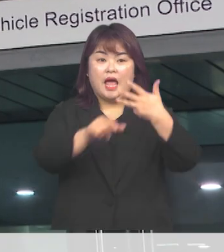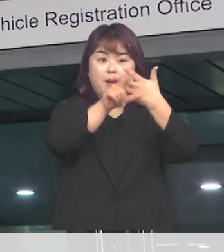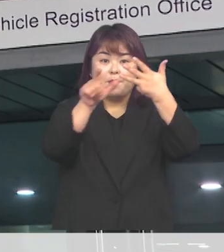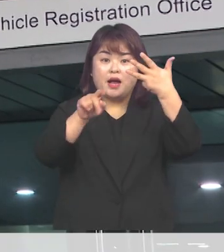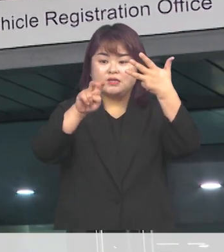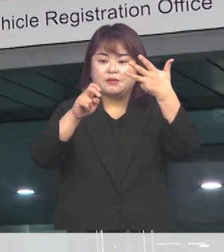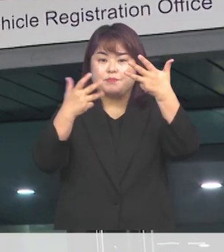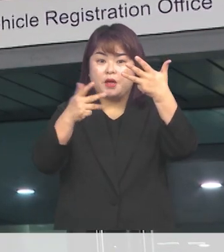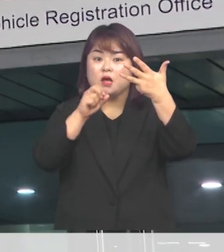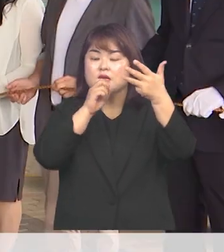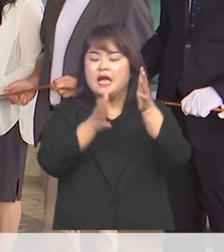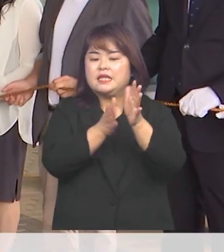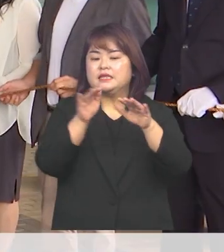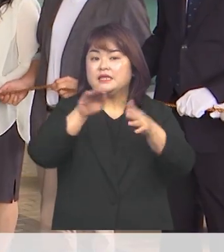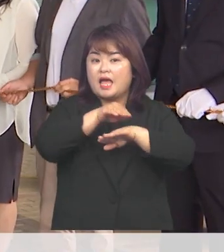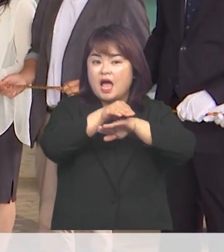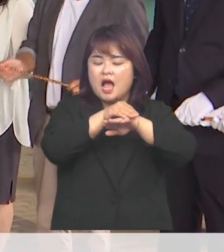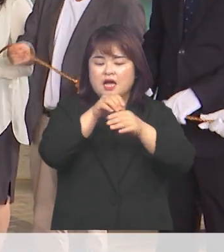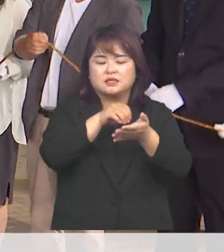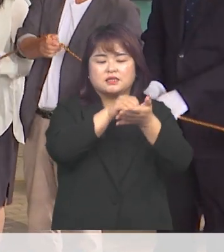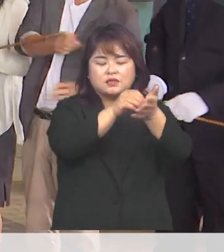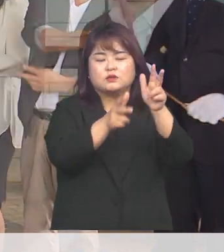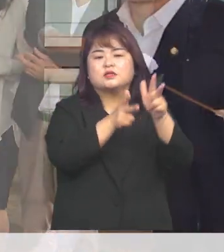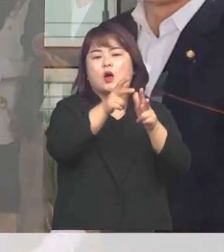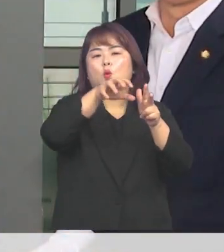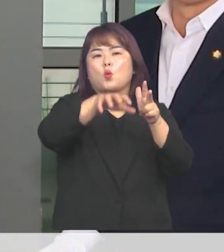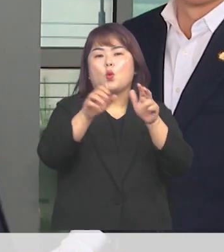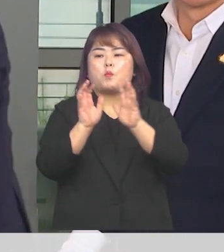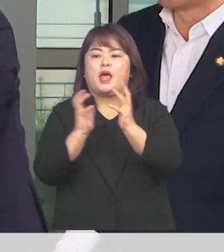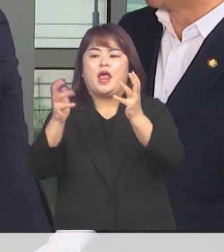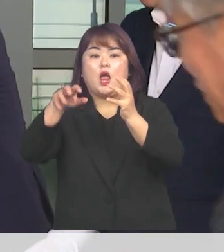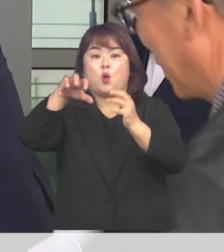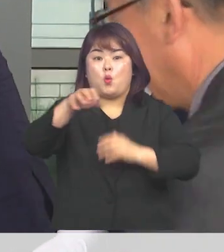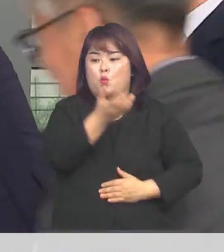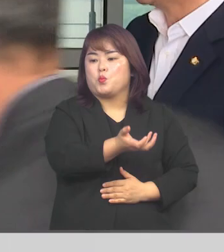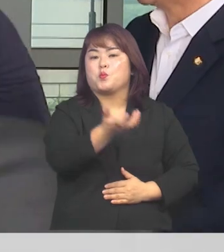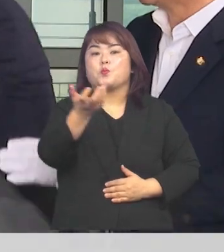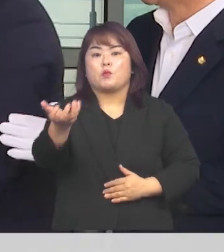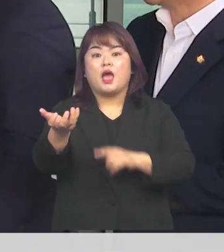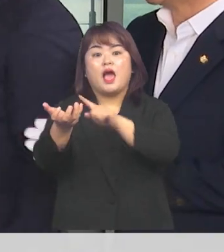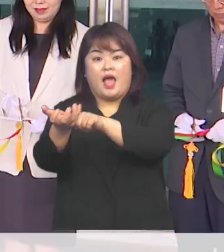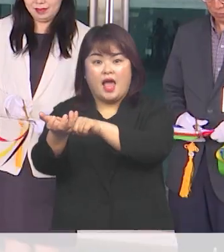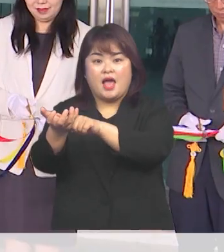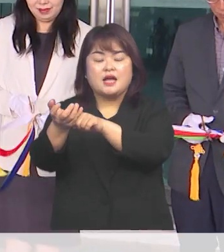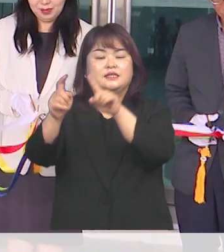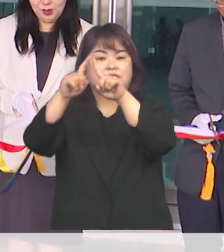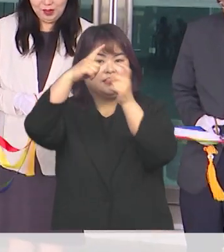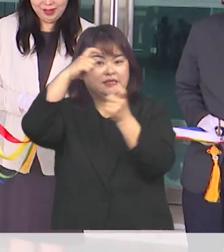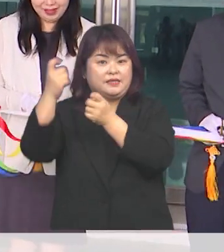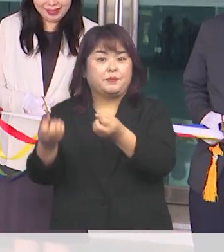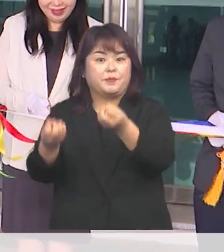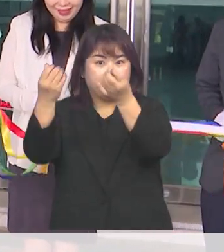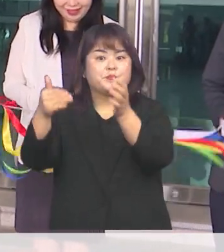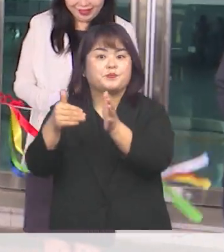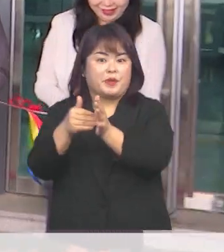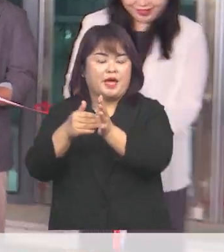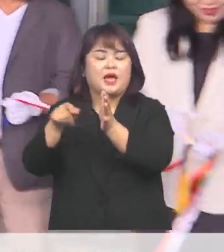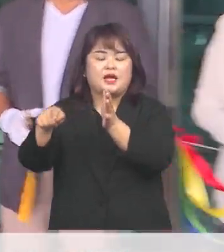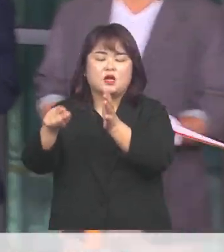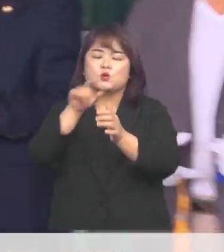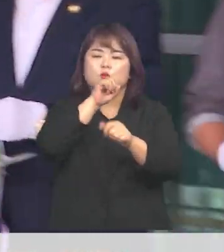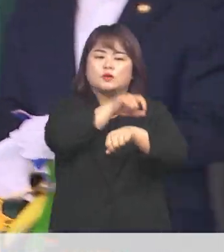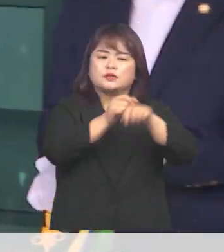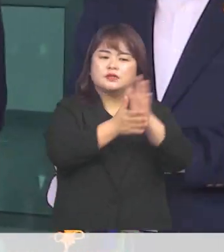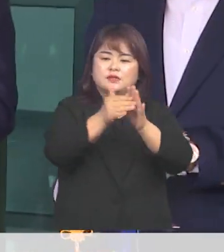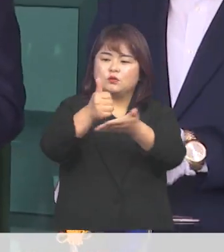28일 차량 등록 사업소가 용인 미르 스타디움으로 이전하며 현판식이 열렸습니다. 행사에는 이상일 용인 특례시장